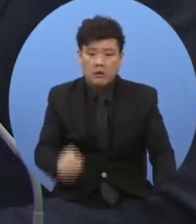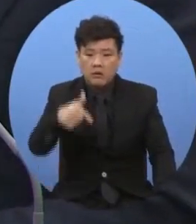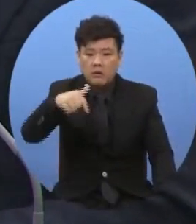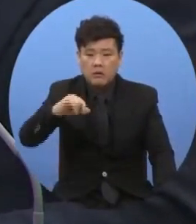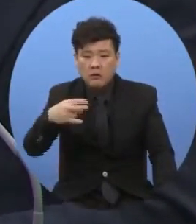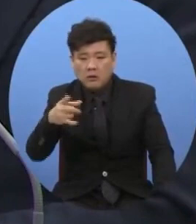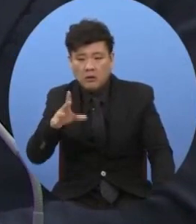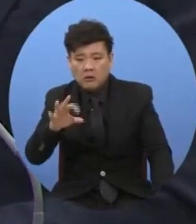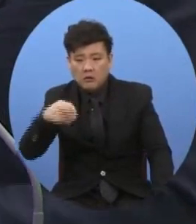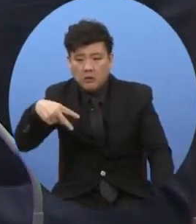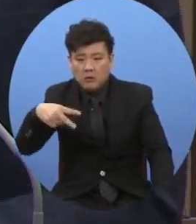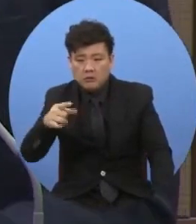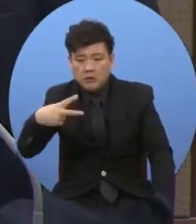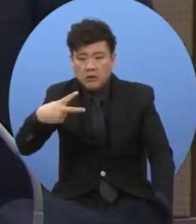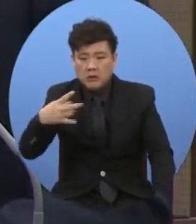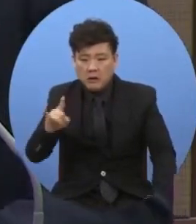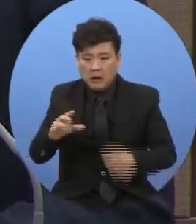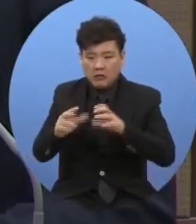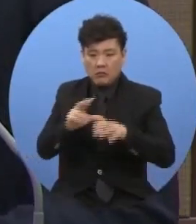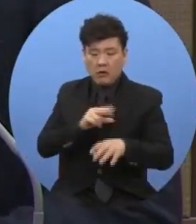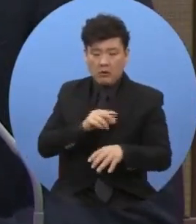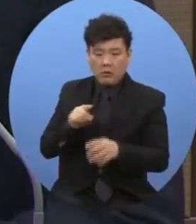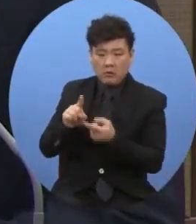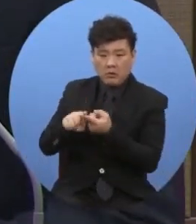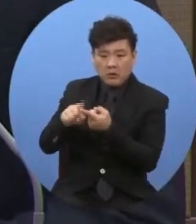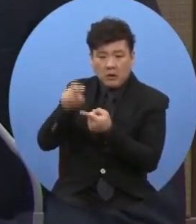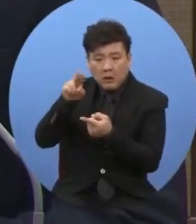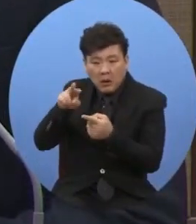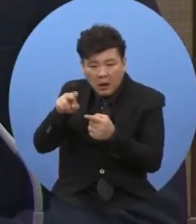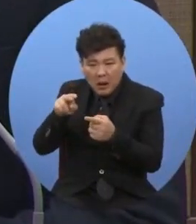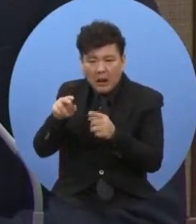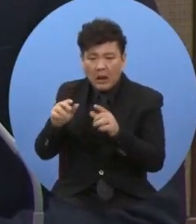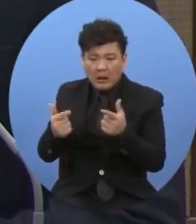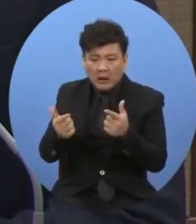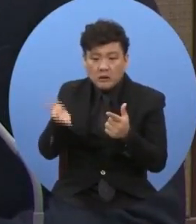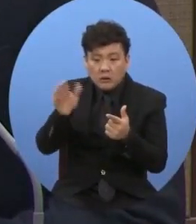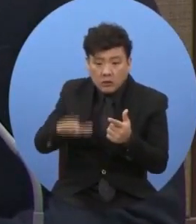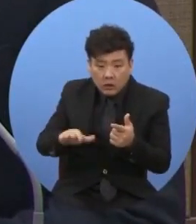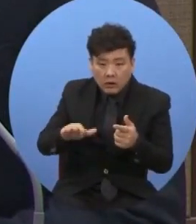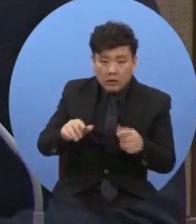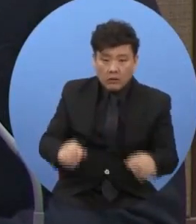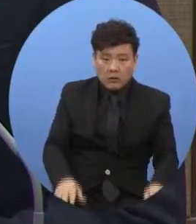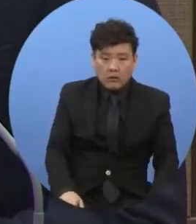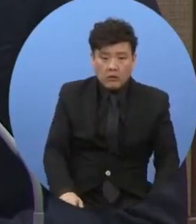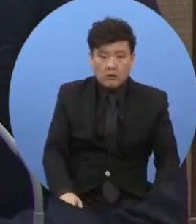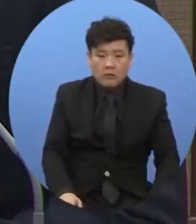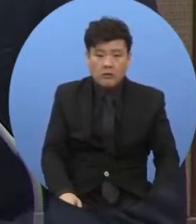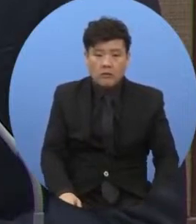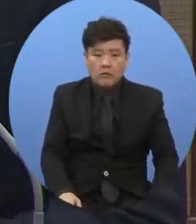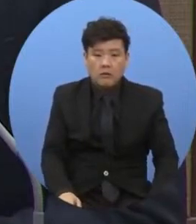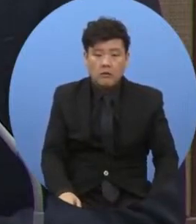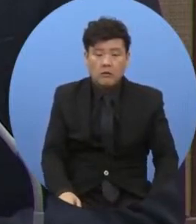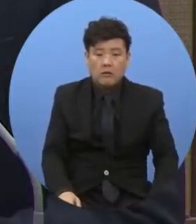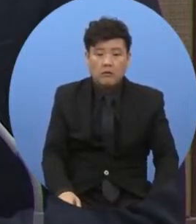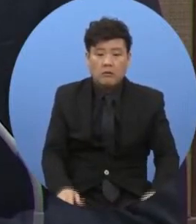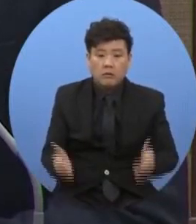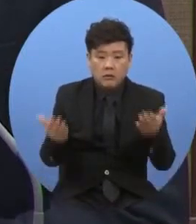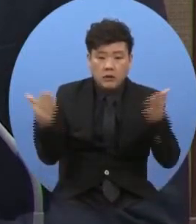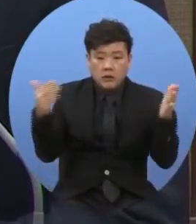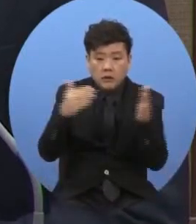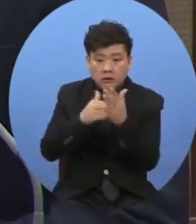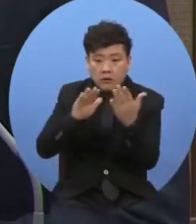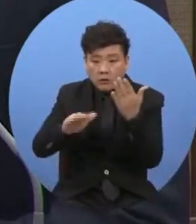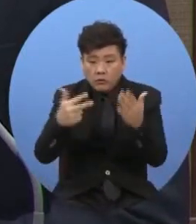부속품의 역할을 하는 거 아니냐라는 지적이 있는데, 그와는 반대로 퇴근길 7시에 각자의 생업에 종사하면서 당사자성을